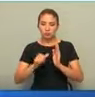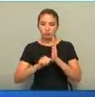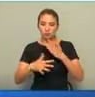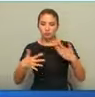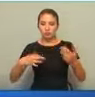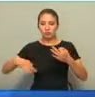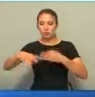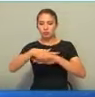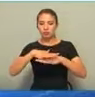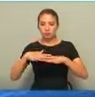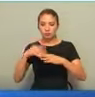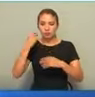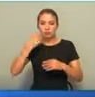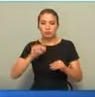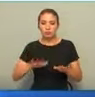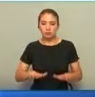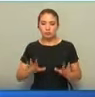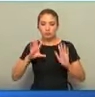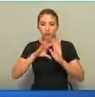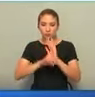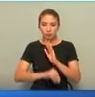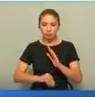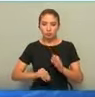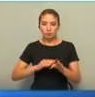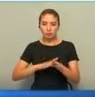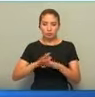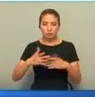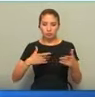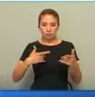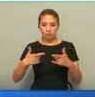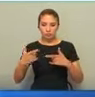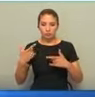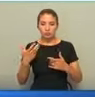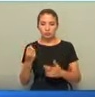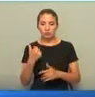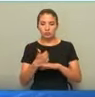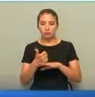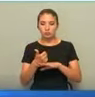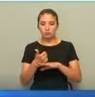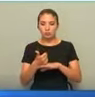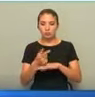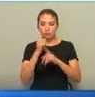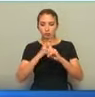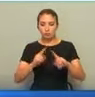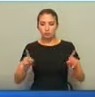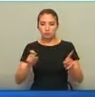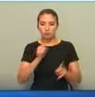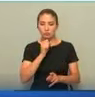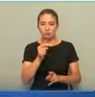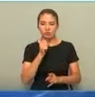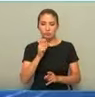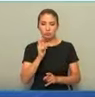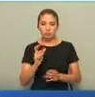астам облыстық мынау киелі орындарға кірген нысандарды толығымен қамтимыз. Және де ең бастысы осы негізгі ерекшелігі журналистерді